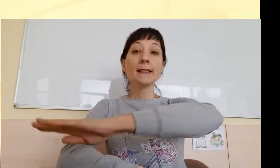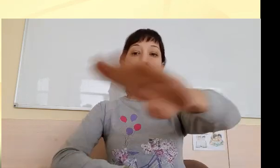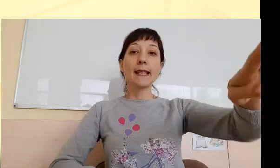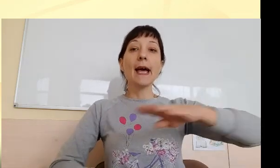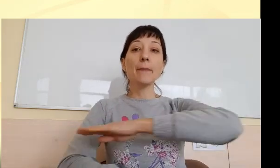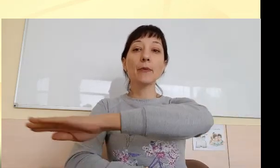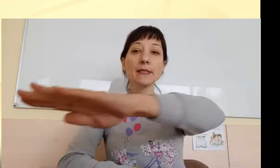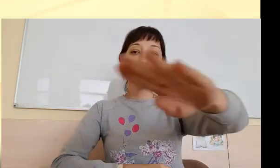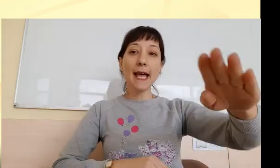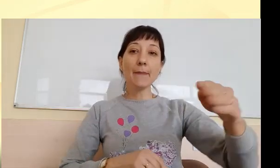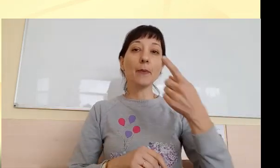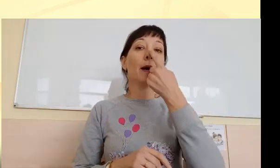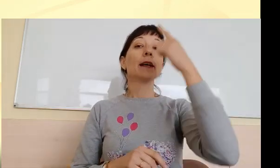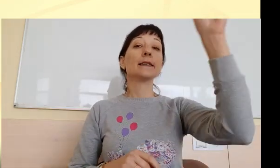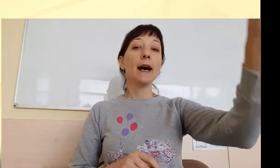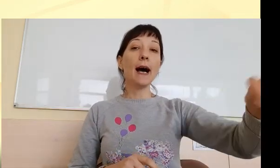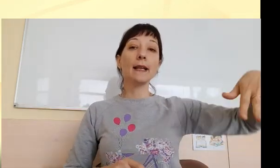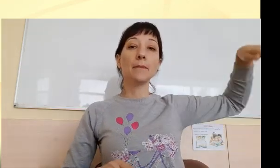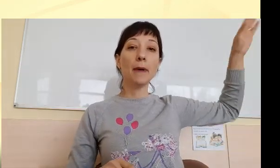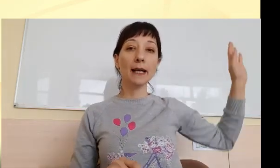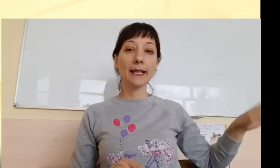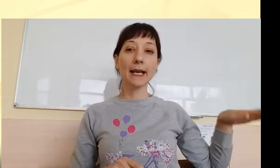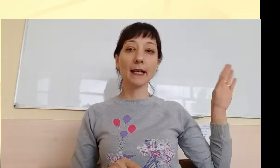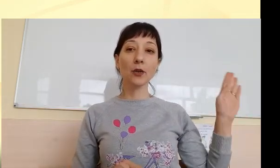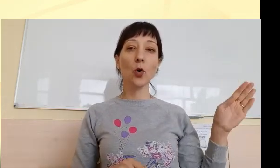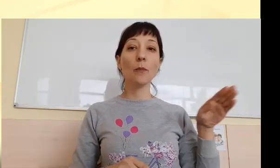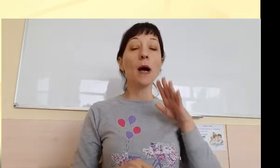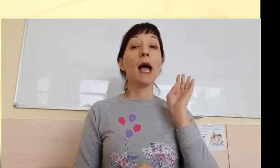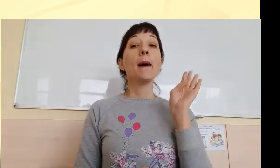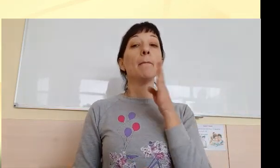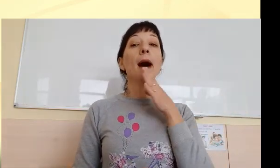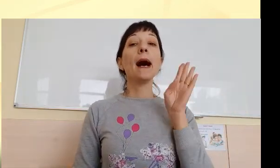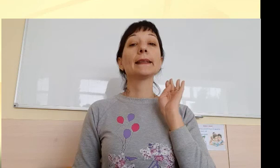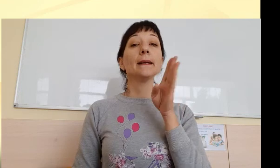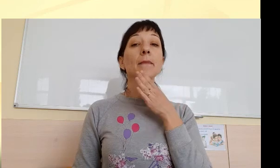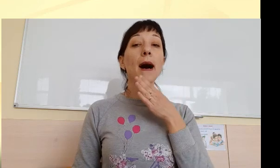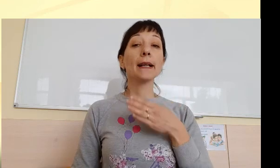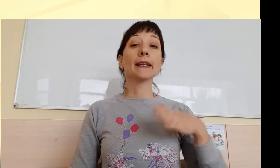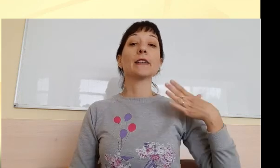жати, степом-степом даль махне крилом.